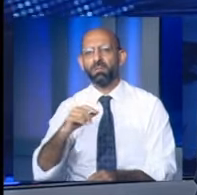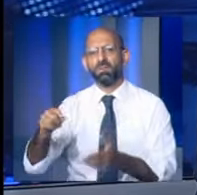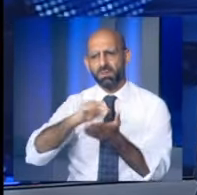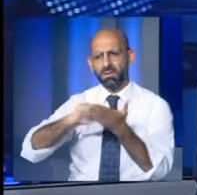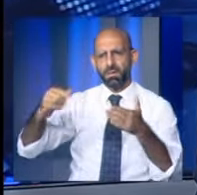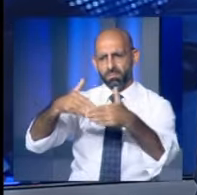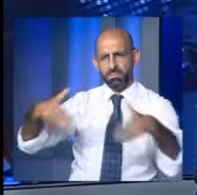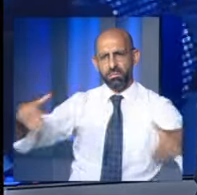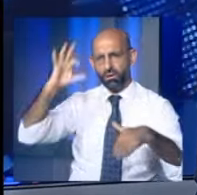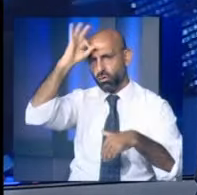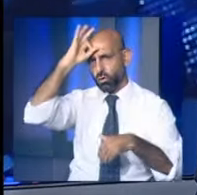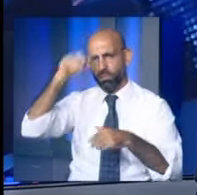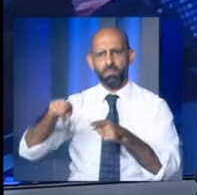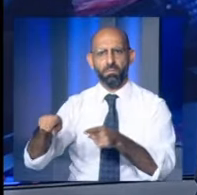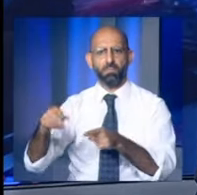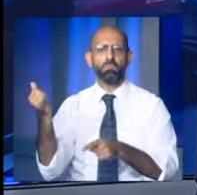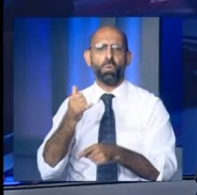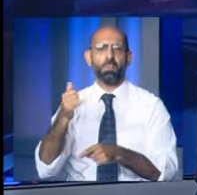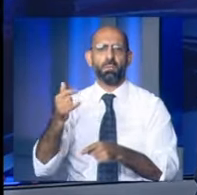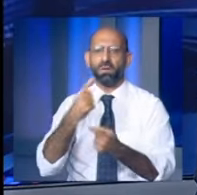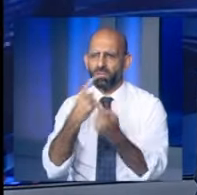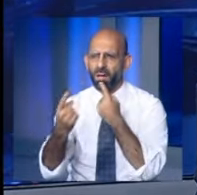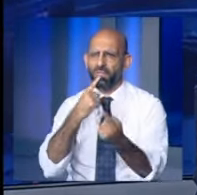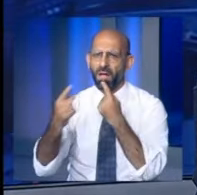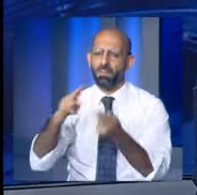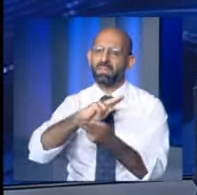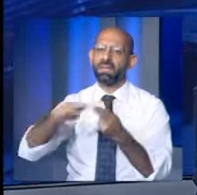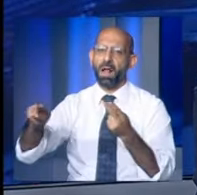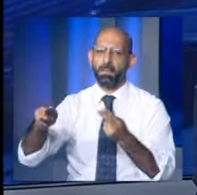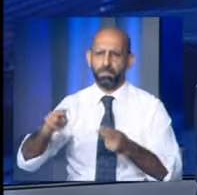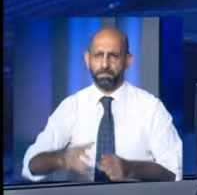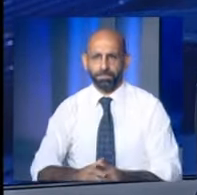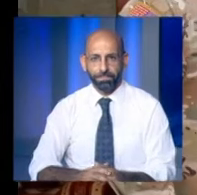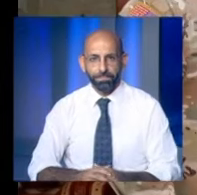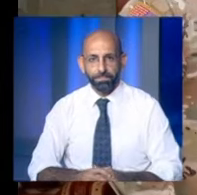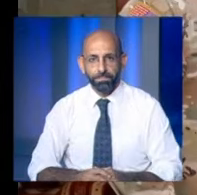الماضي عن 3 خيارات لضبط الوضع الجنوبي بعد الوصول إلى تسوية.